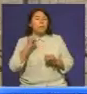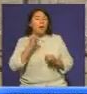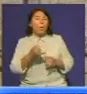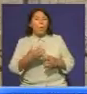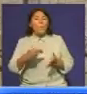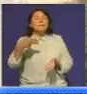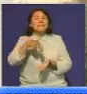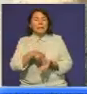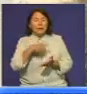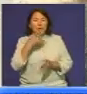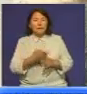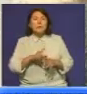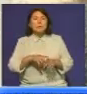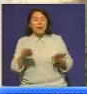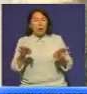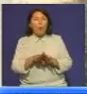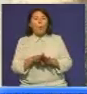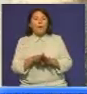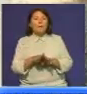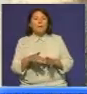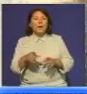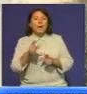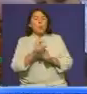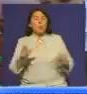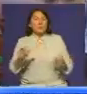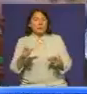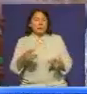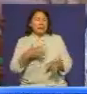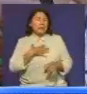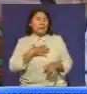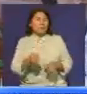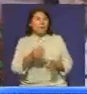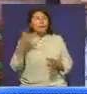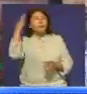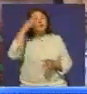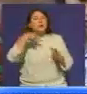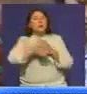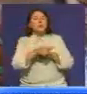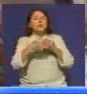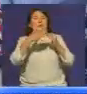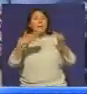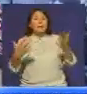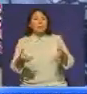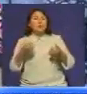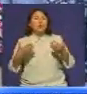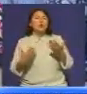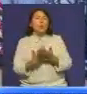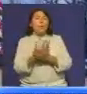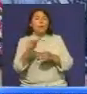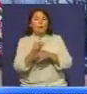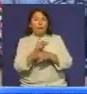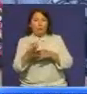9 домов видя такую картину жителям становится не по себе они мечтают о том чтобы здание приобрело нормальный